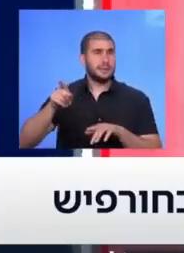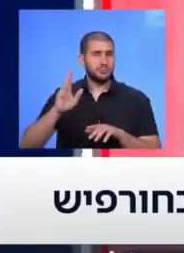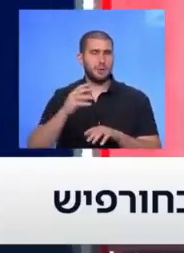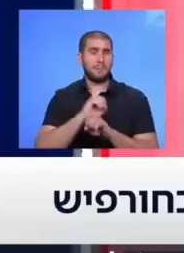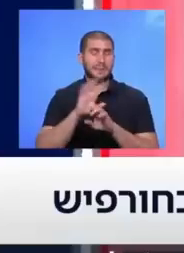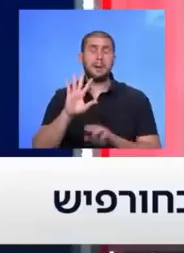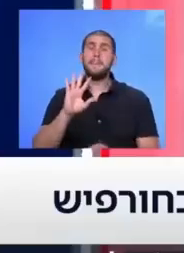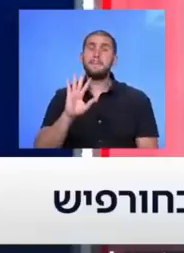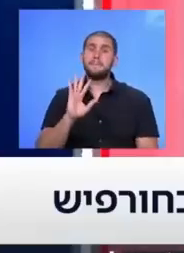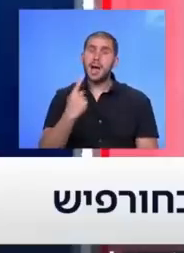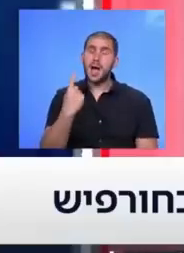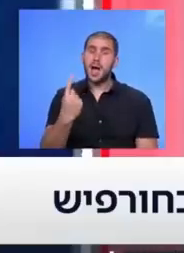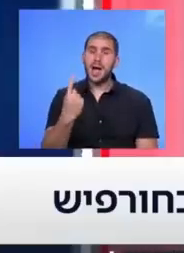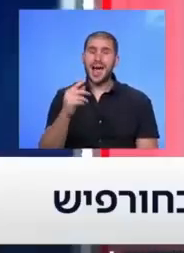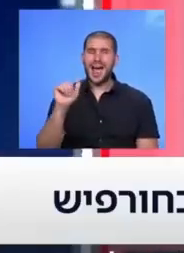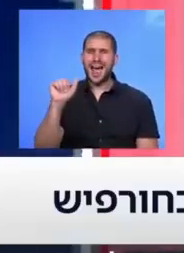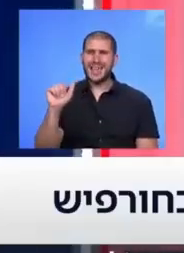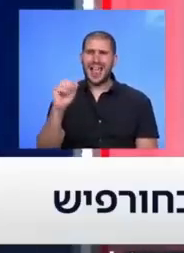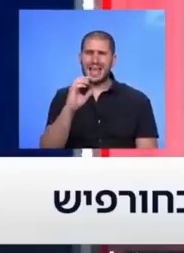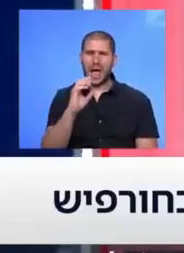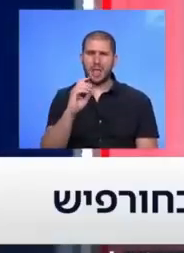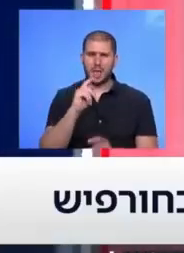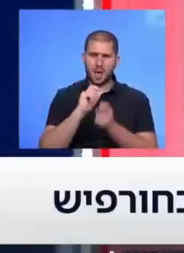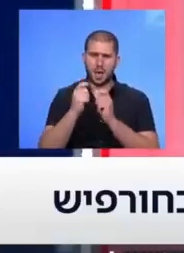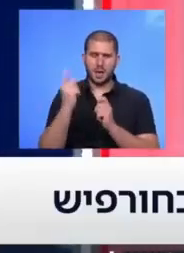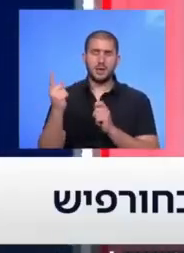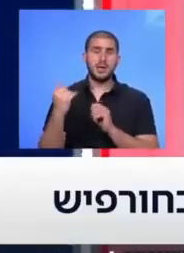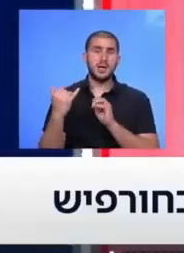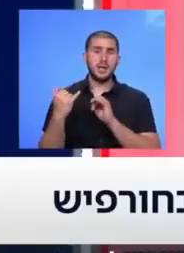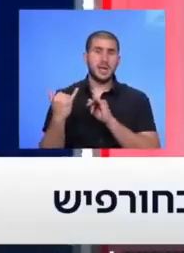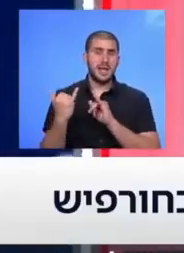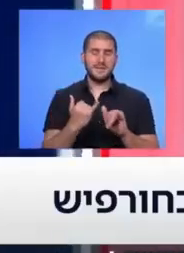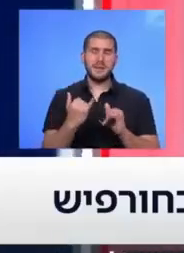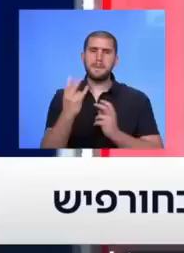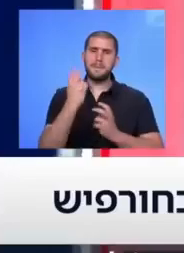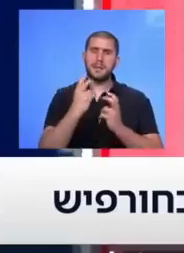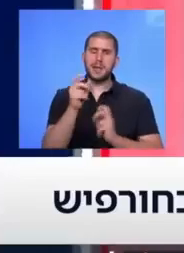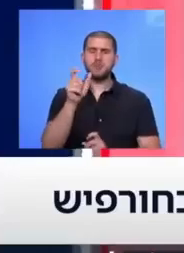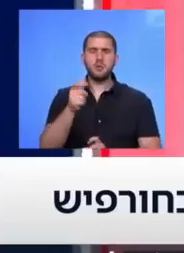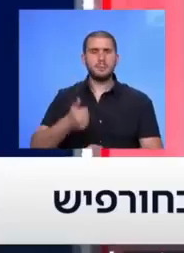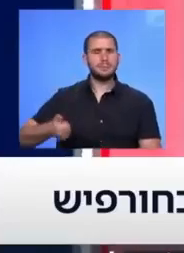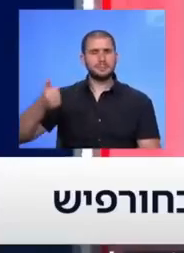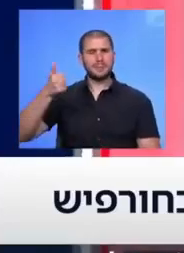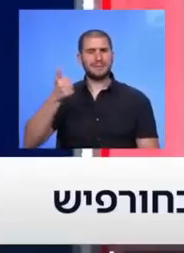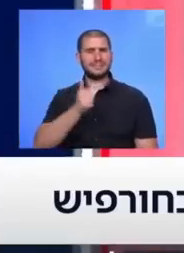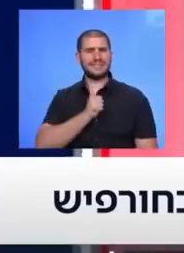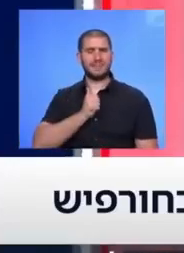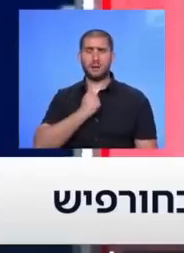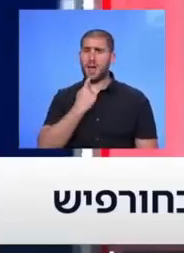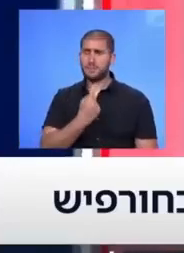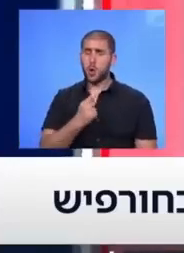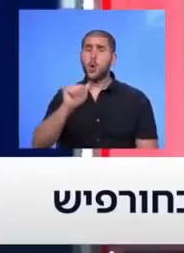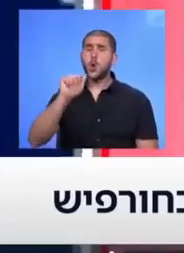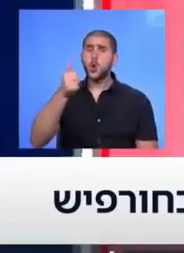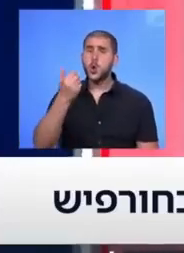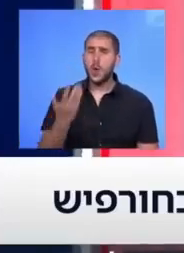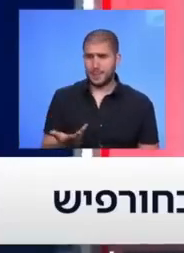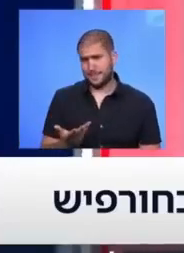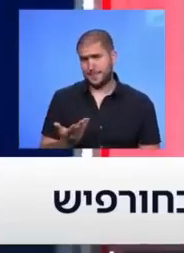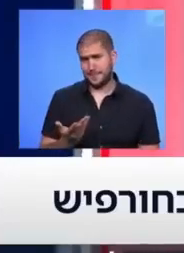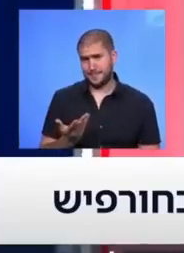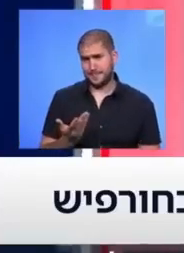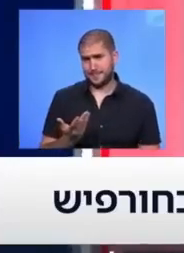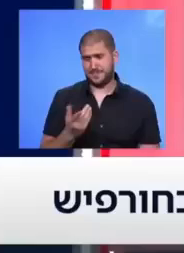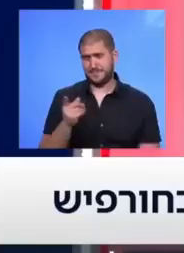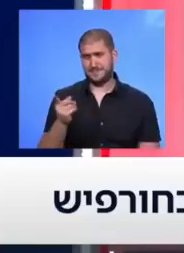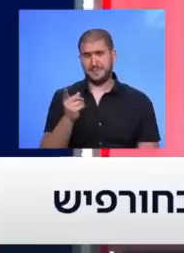מה שאריאל כהנה הביא מידע מגורמים בצבעים בכירים מאוד, הוא אמר, תראה, קודם כל,